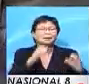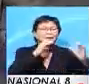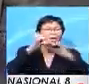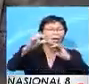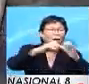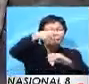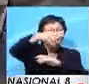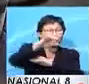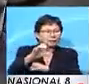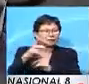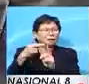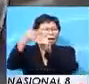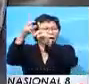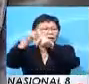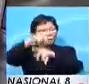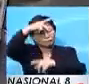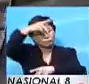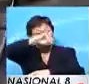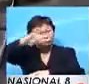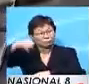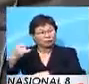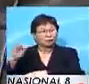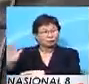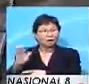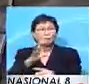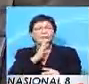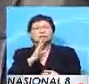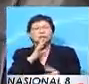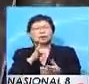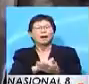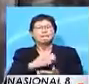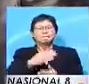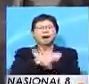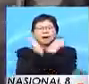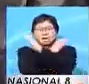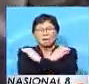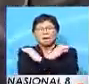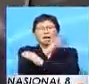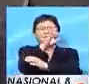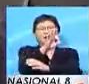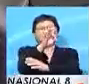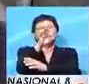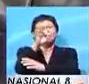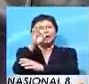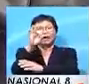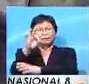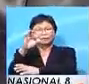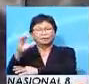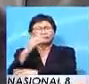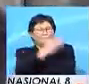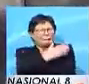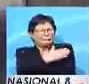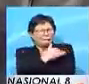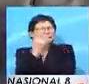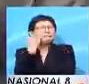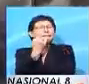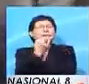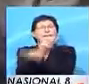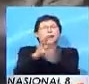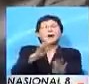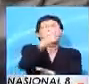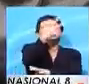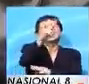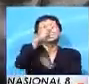Bercakap dalam sidang media khas di Putrajaya, beliau menyatakan MyCare bersama FFC mendesak Israel membebaskan